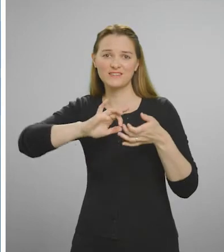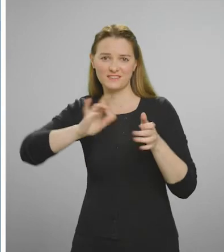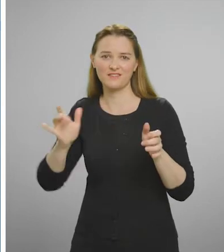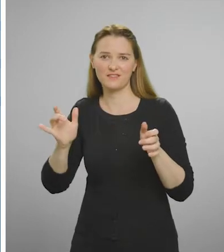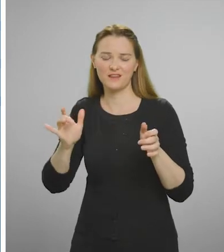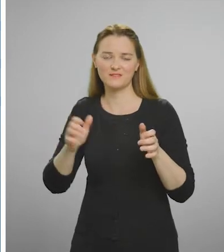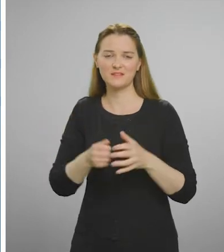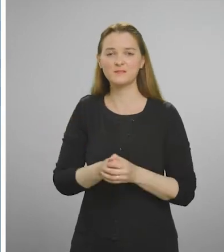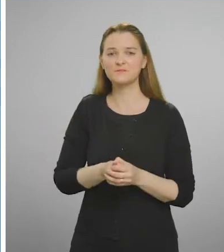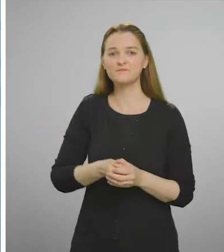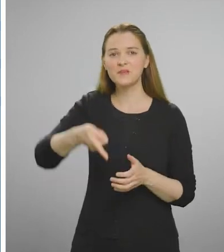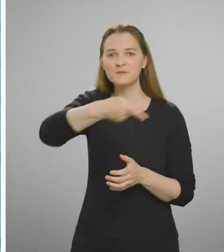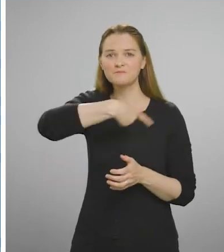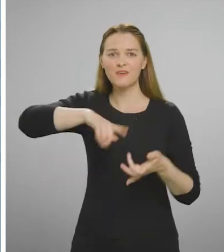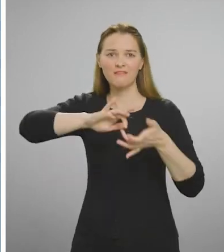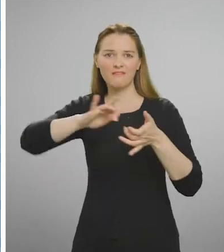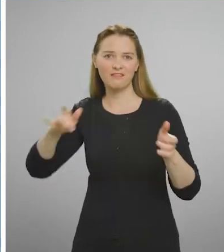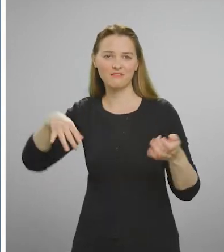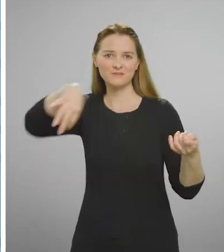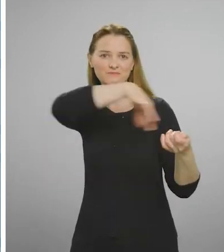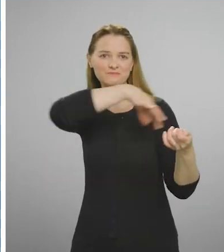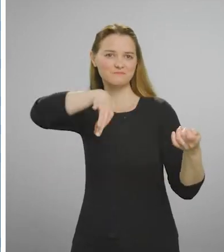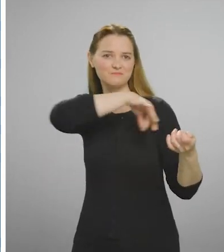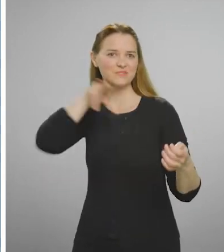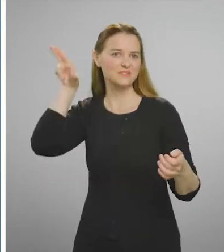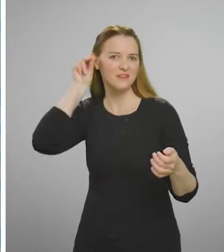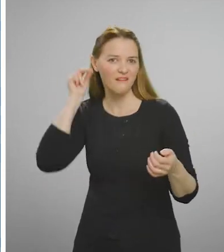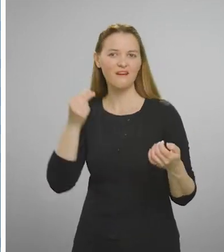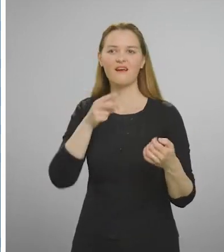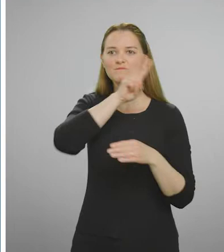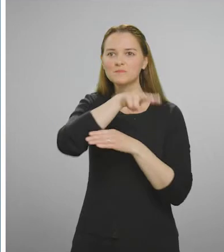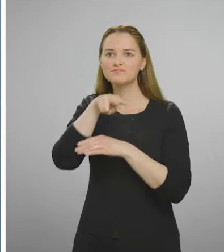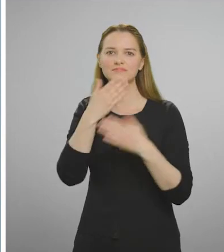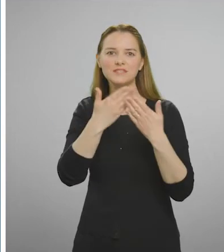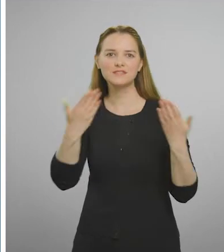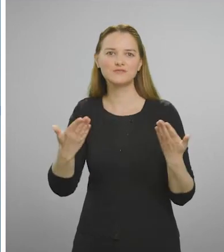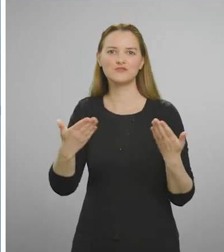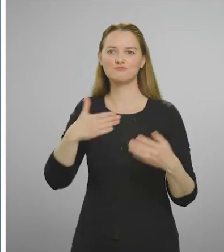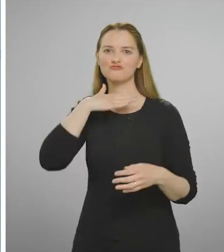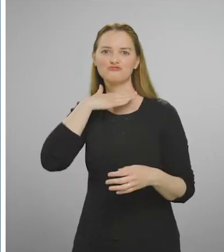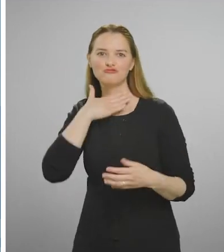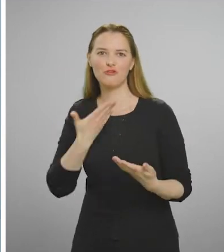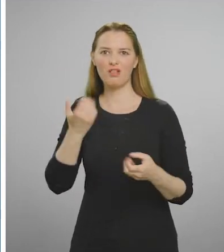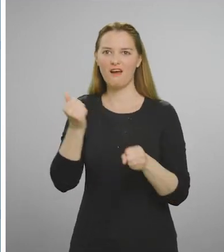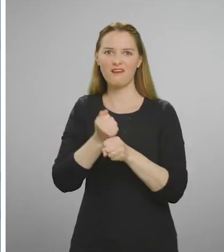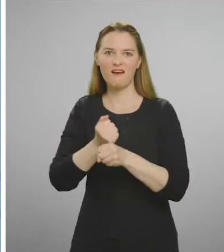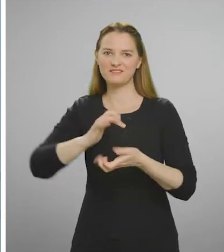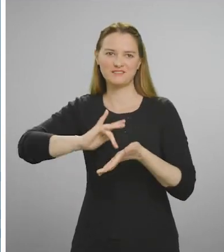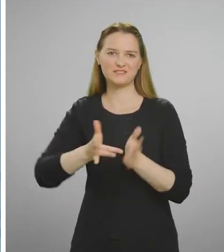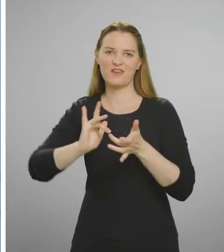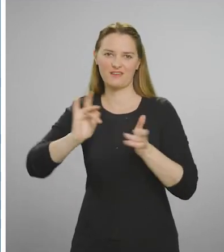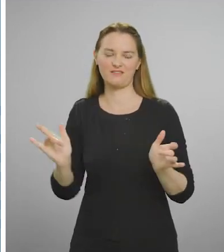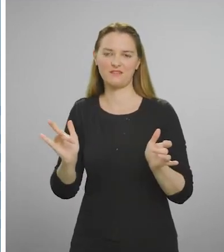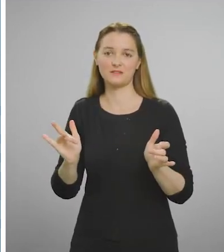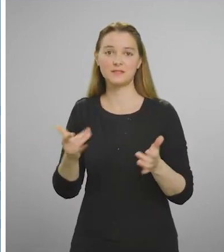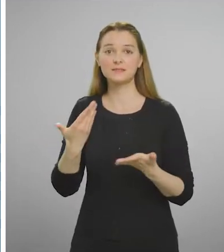smo u virtualnu sferu. Slušali smo online koncerte, posjećivali online izložbe, pohađali školu na daljinu, ali i radili od